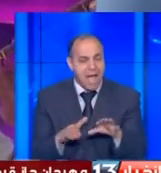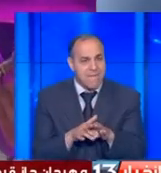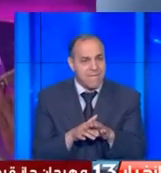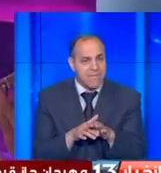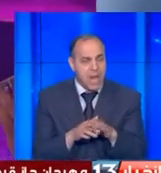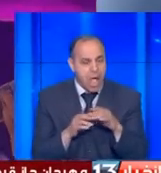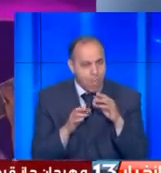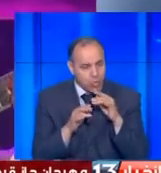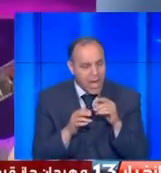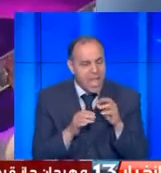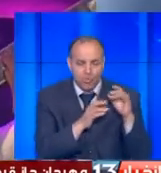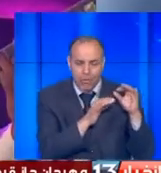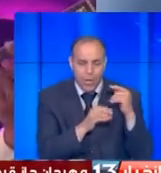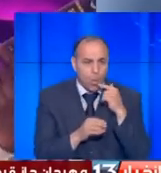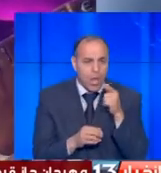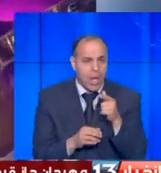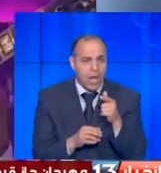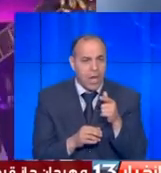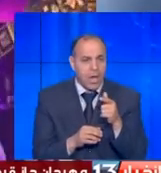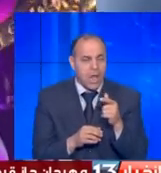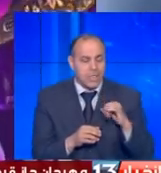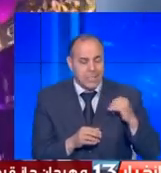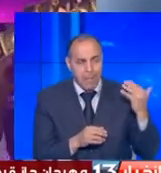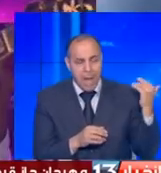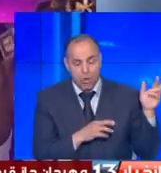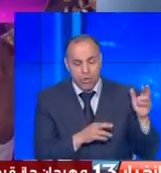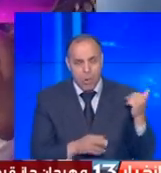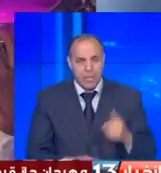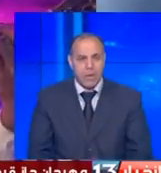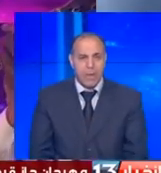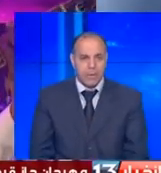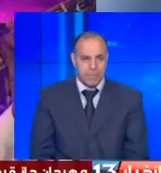إلى موسيقى الجاز والهيب هوب والسول لأجيال سبقتها.